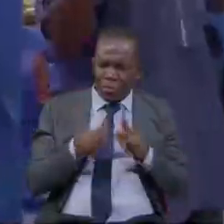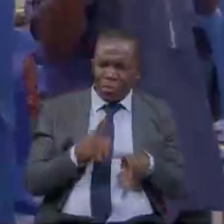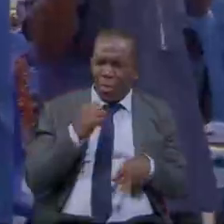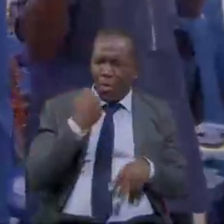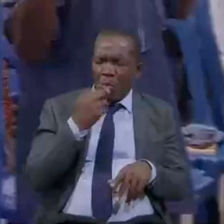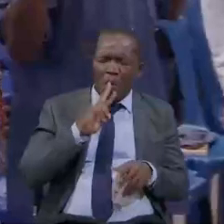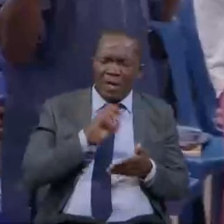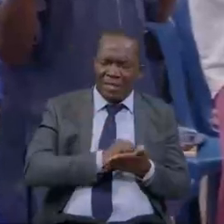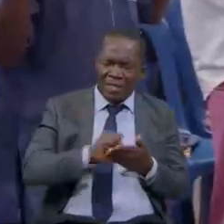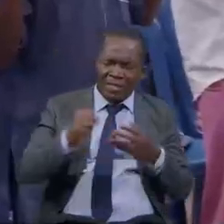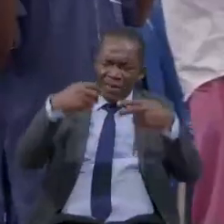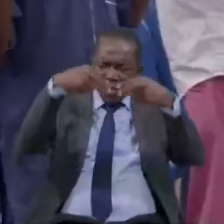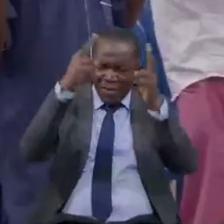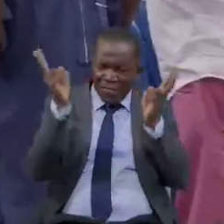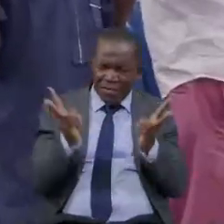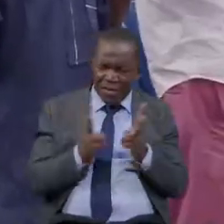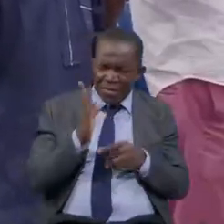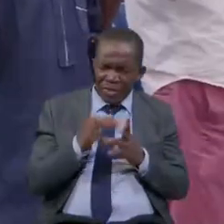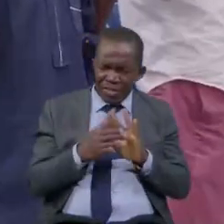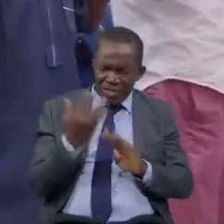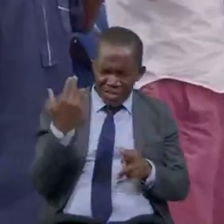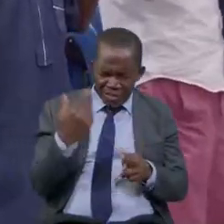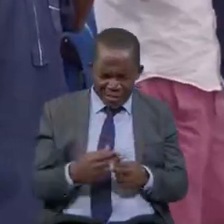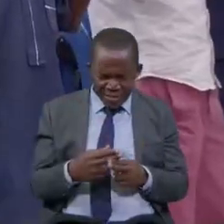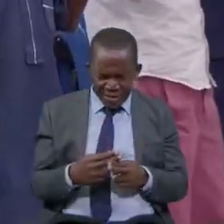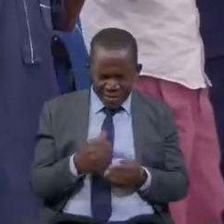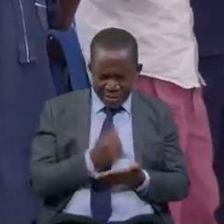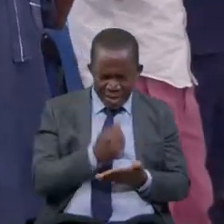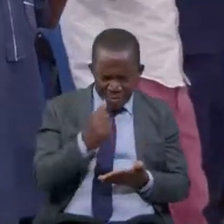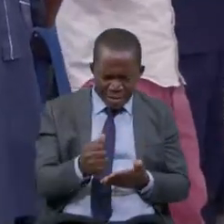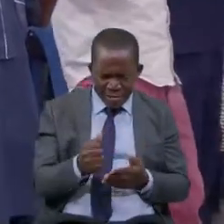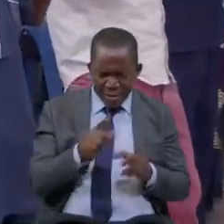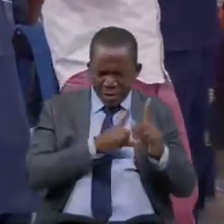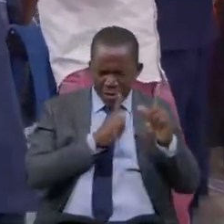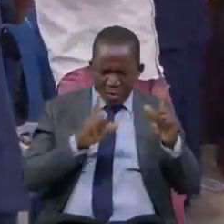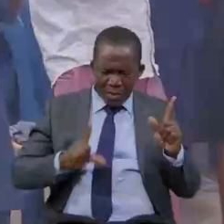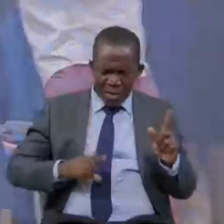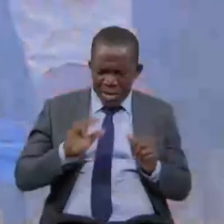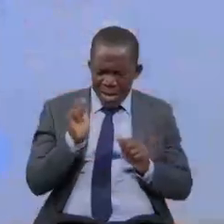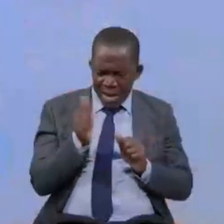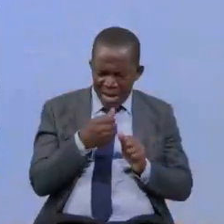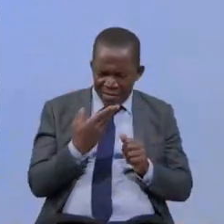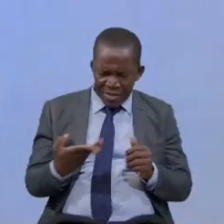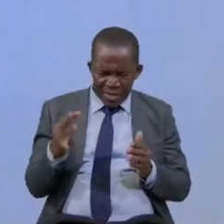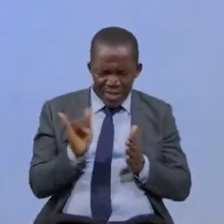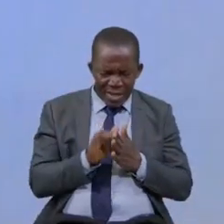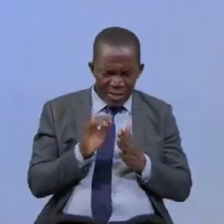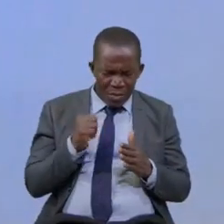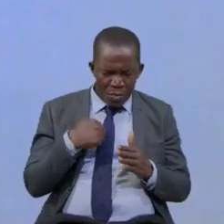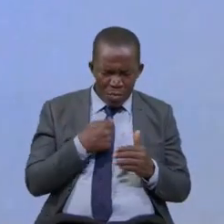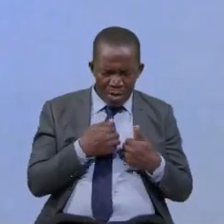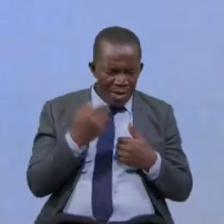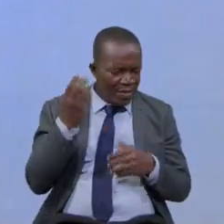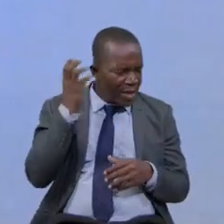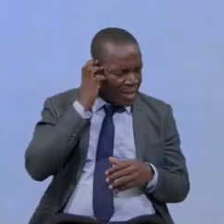de Jésus. Seigneur, tout ce que nous avons entendu aujourd'hui dans ta parole,